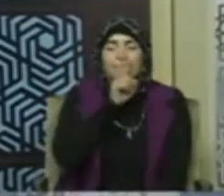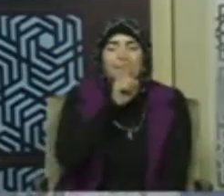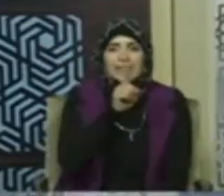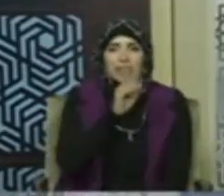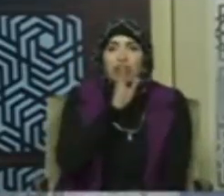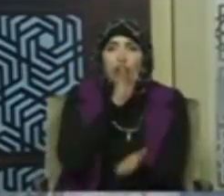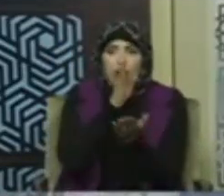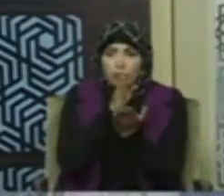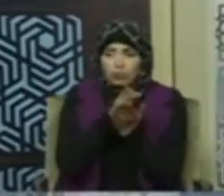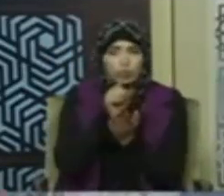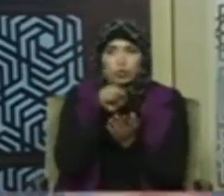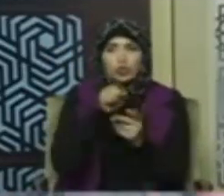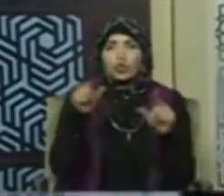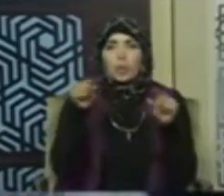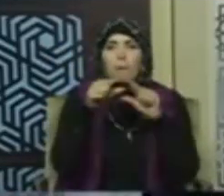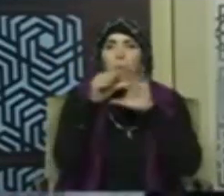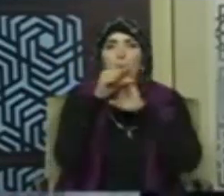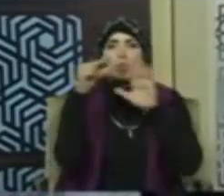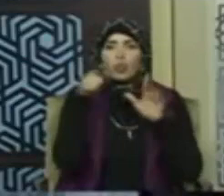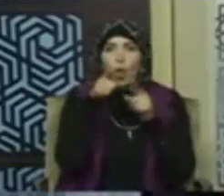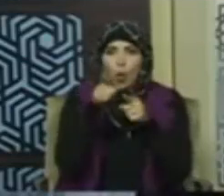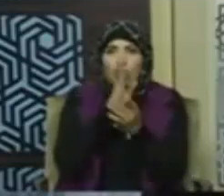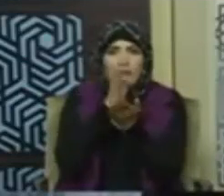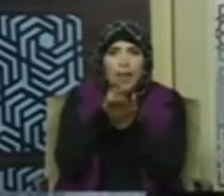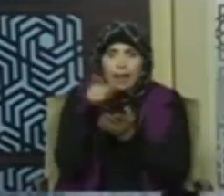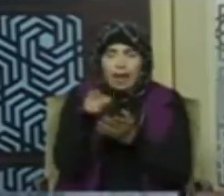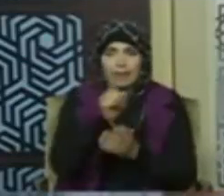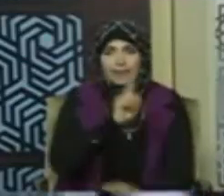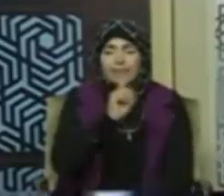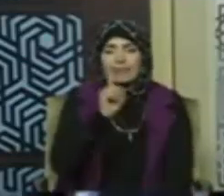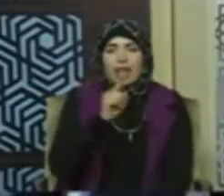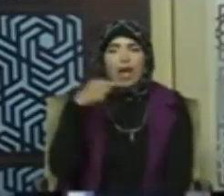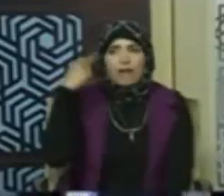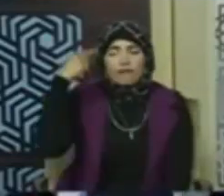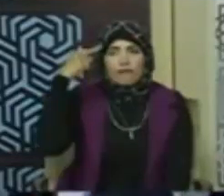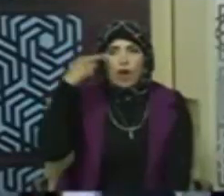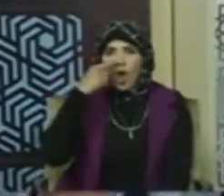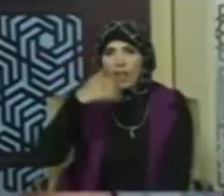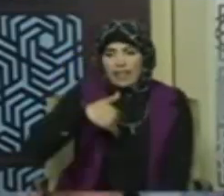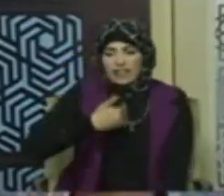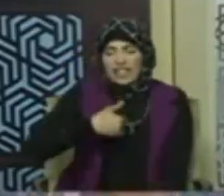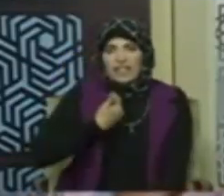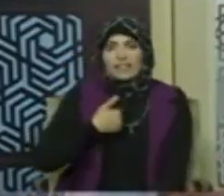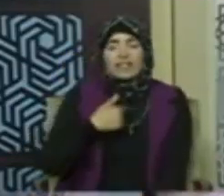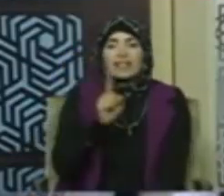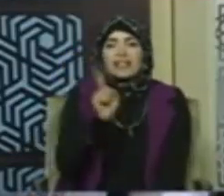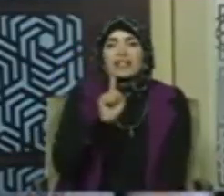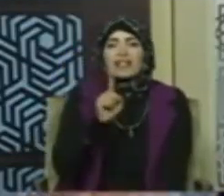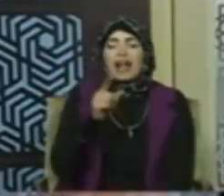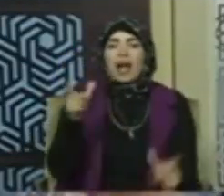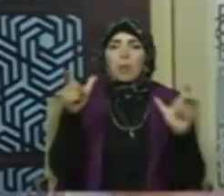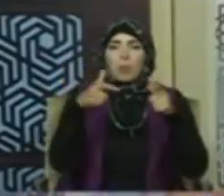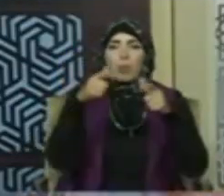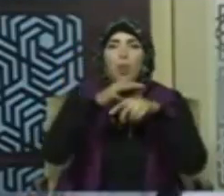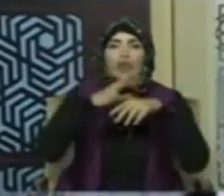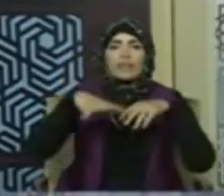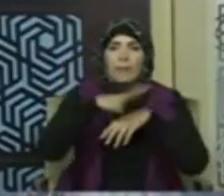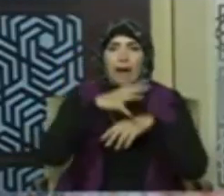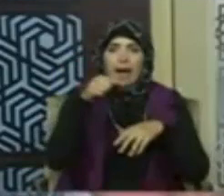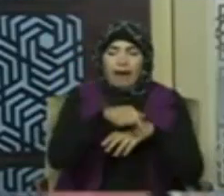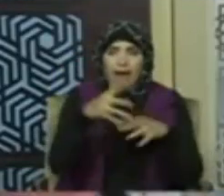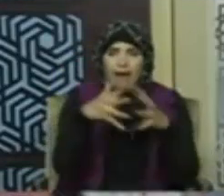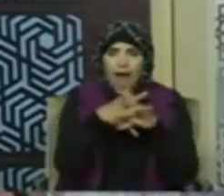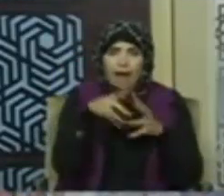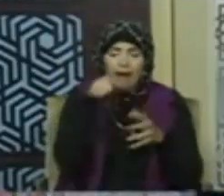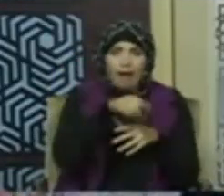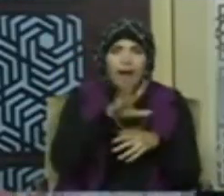في القضية السكانية إلى حال الفرد بمعزل عن حال المجتمع أو حال الدولة أو